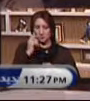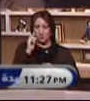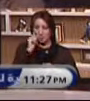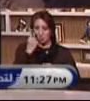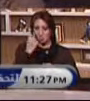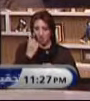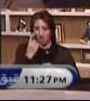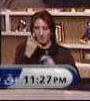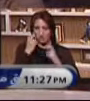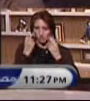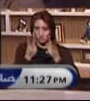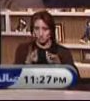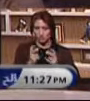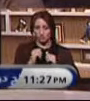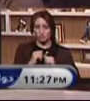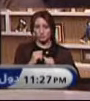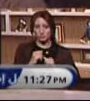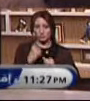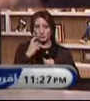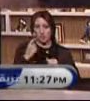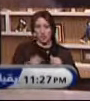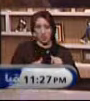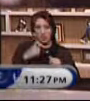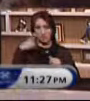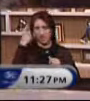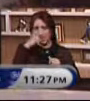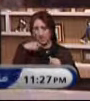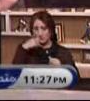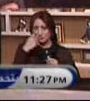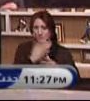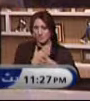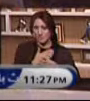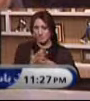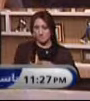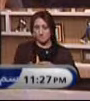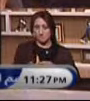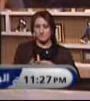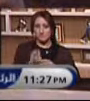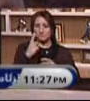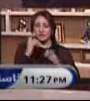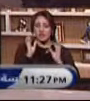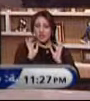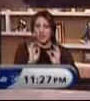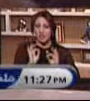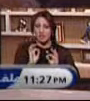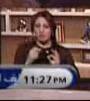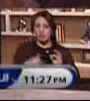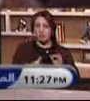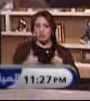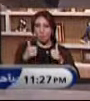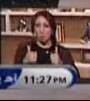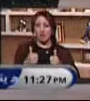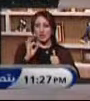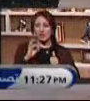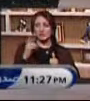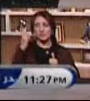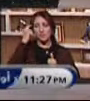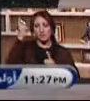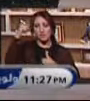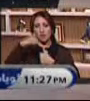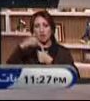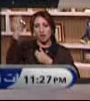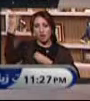أنا لا أراه من قوة الكوخ أسود. وانت فكر أنا شافه أبيض برضو منور وكله. فهو بيذكره نسى الطين